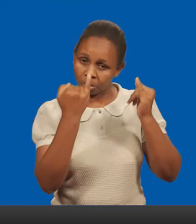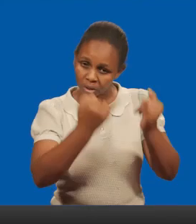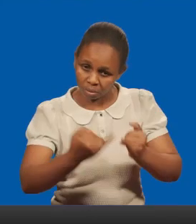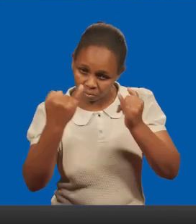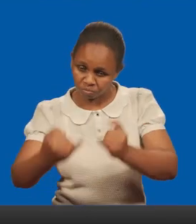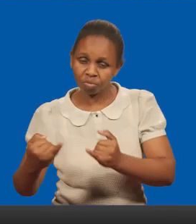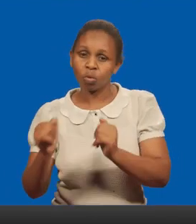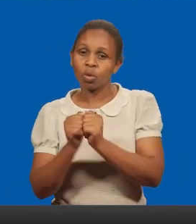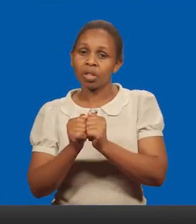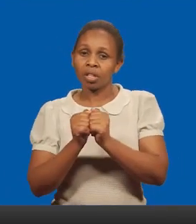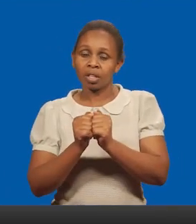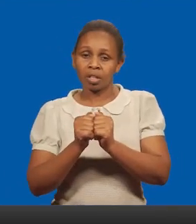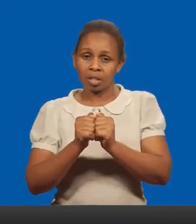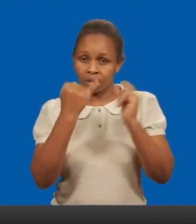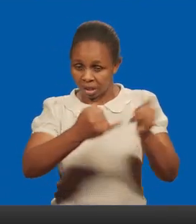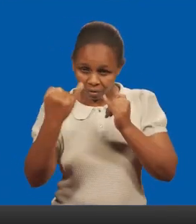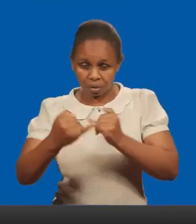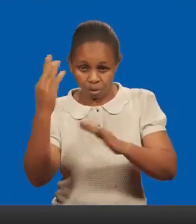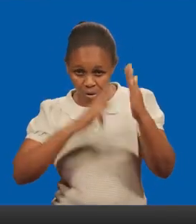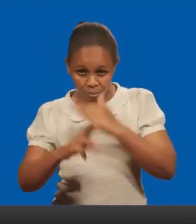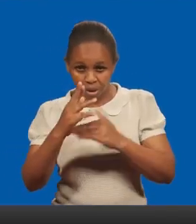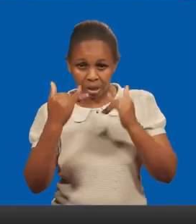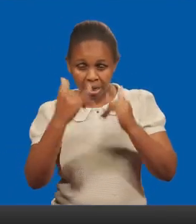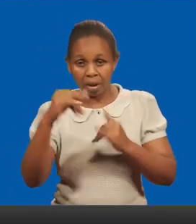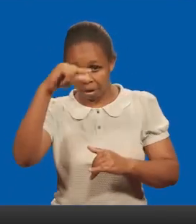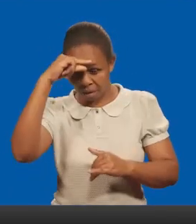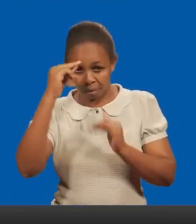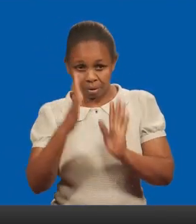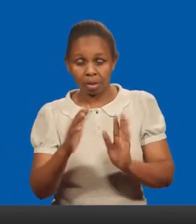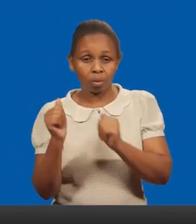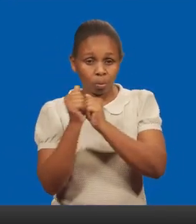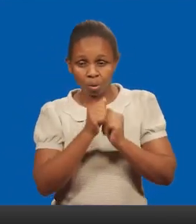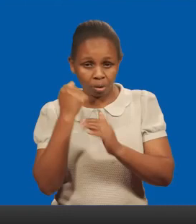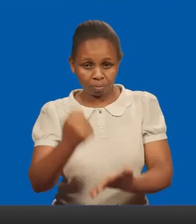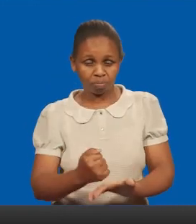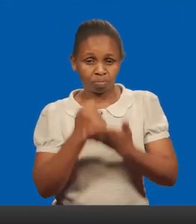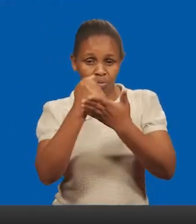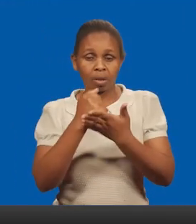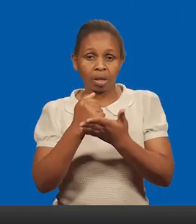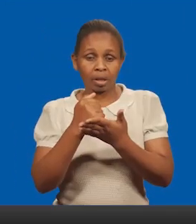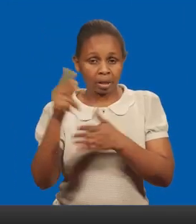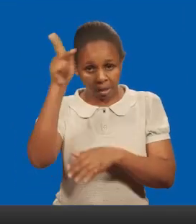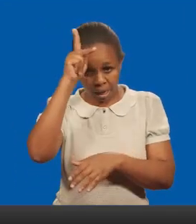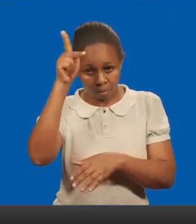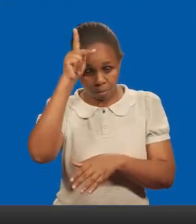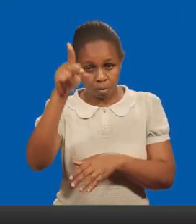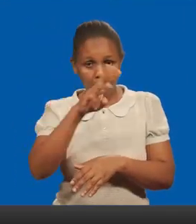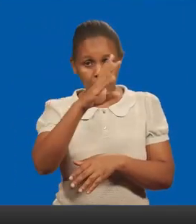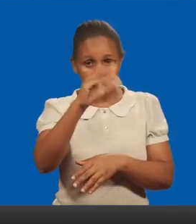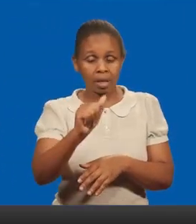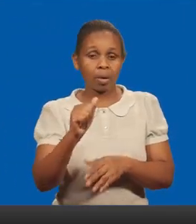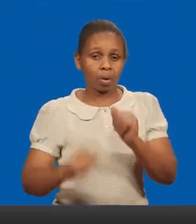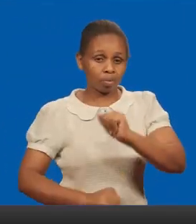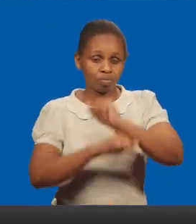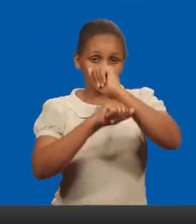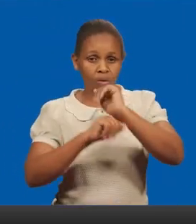the same people interdependently with mutual respect. Kauli ya Governor wa Matangi ikiungwa mkono na wawakilishi wadi wa Kiambu